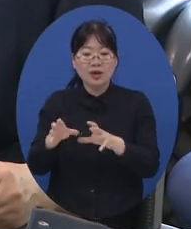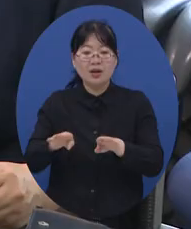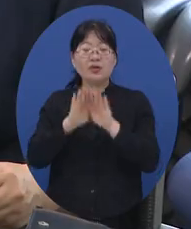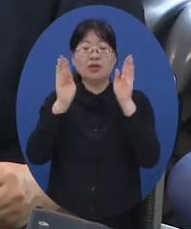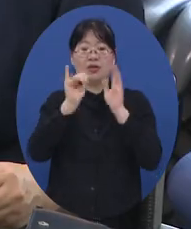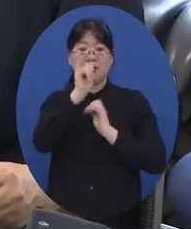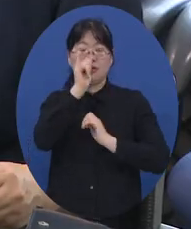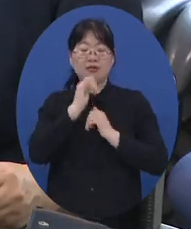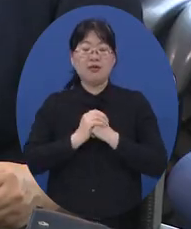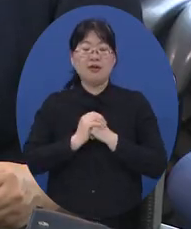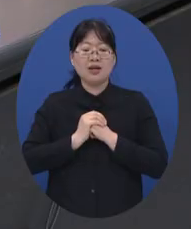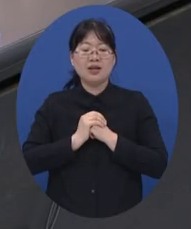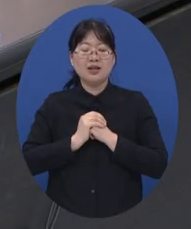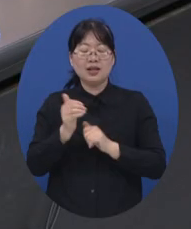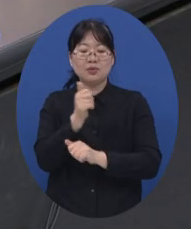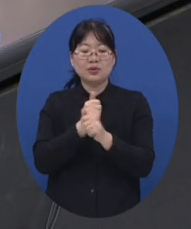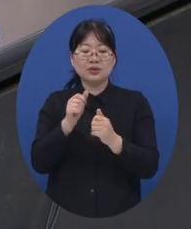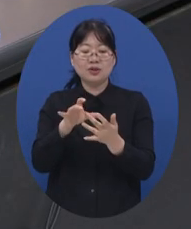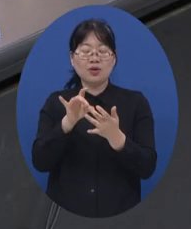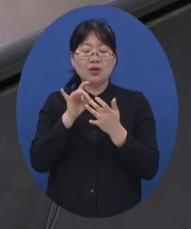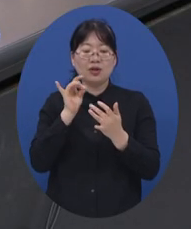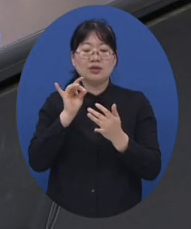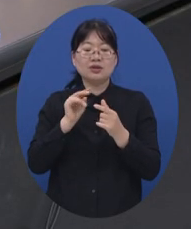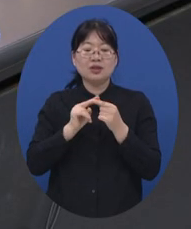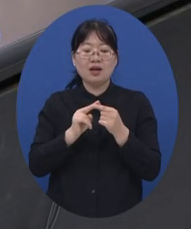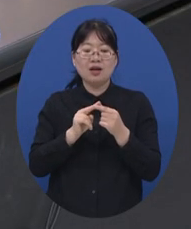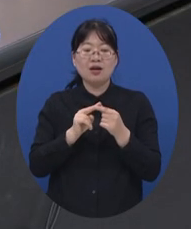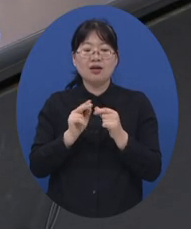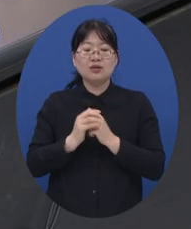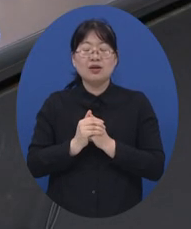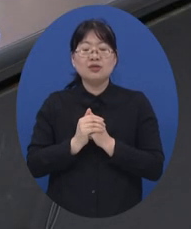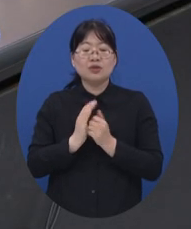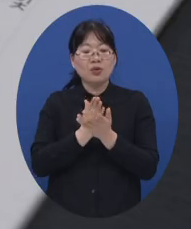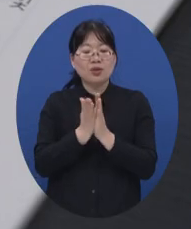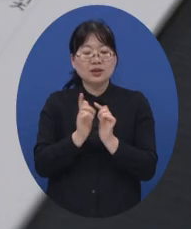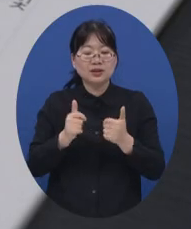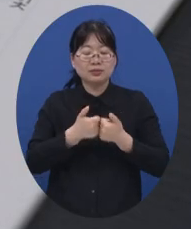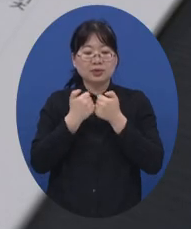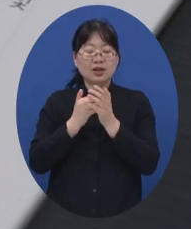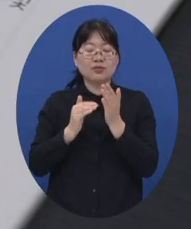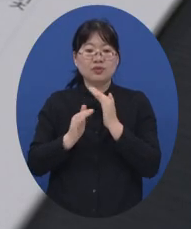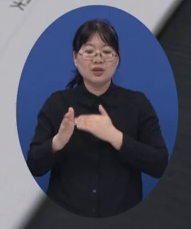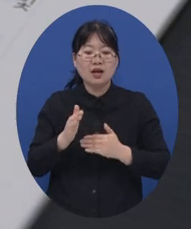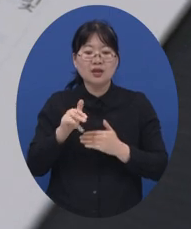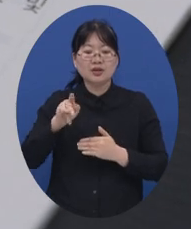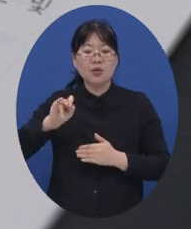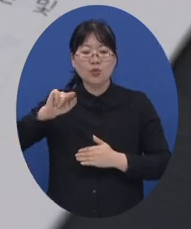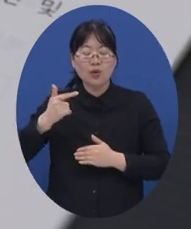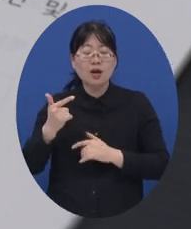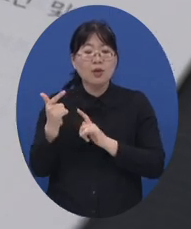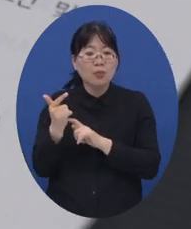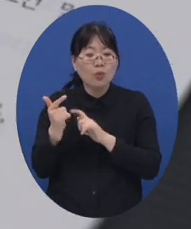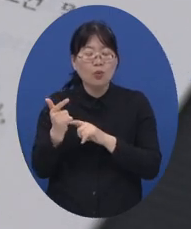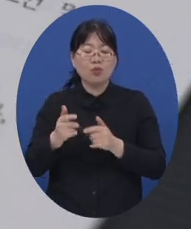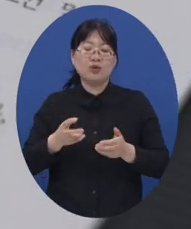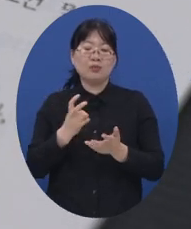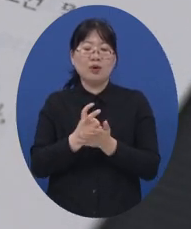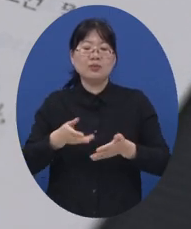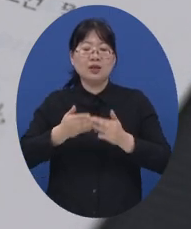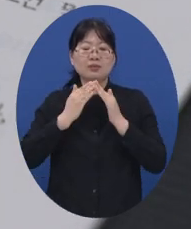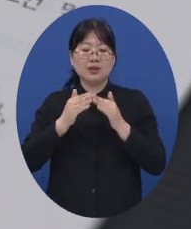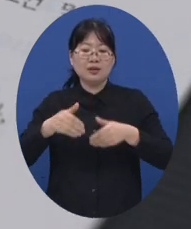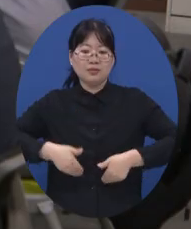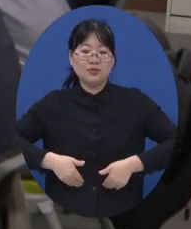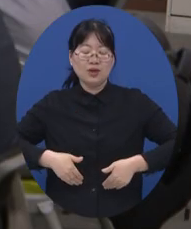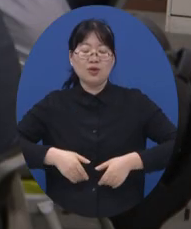열렸는데요. 임원진 채용과 선임 계획 등을 심의 의결하고 정관 등 법인 설립에 필요한 구체적인 논의를